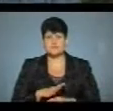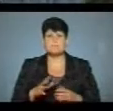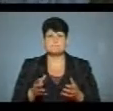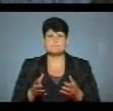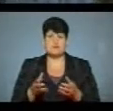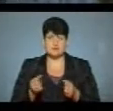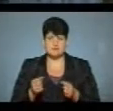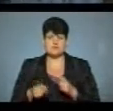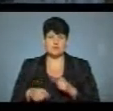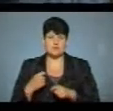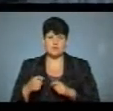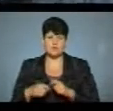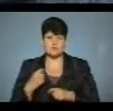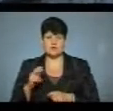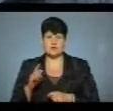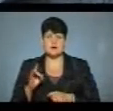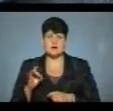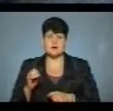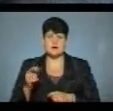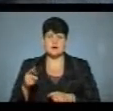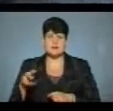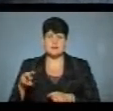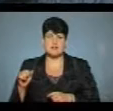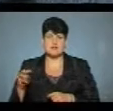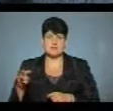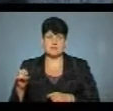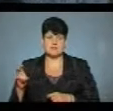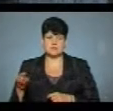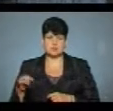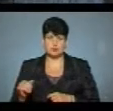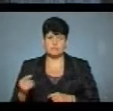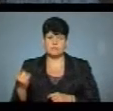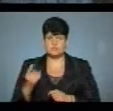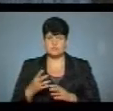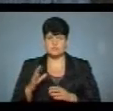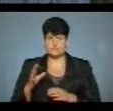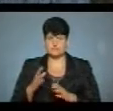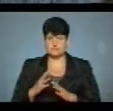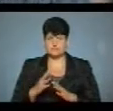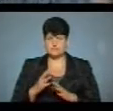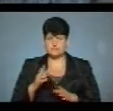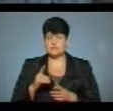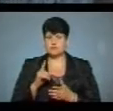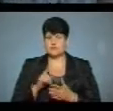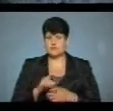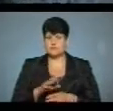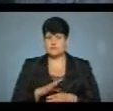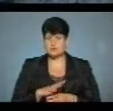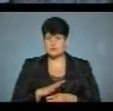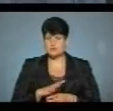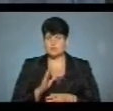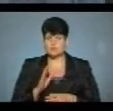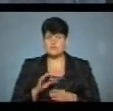прийняті з порушенням регламенту. Перш за все, вони повинні були бути